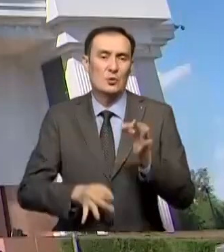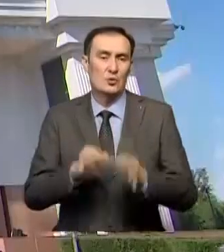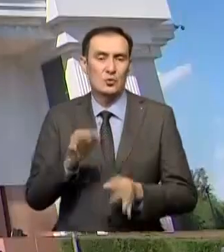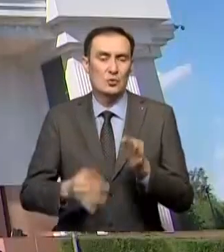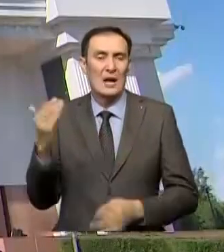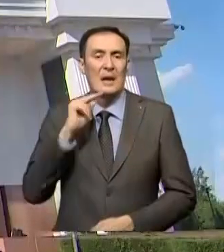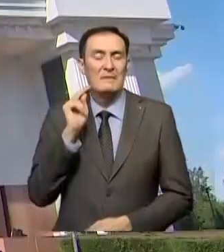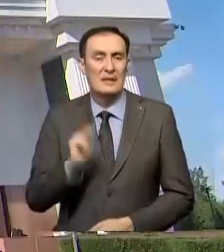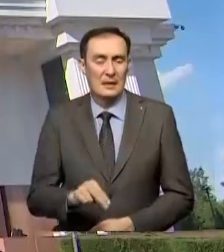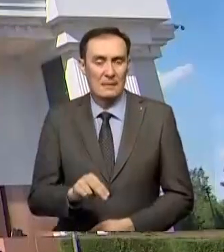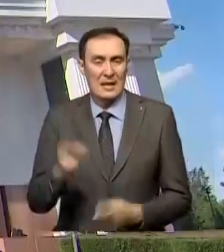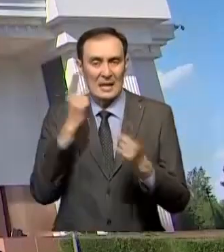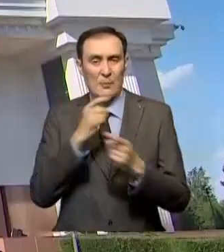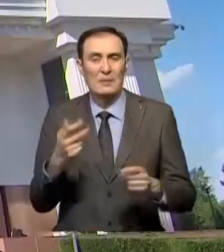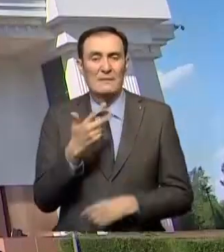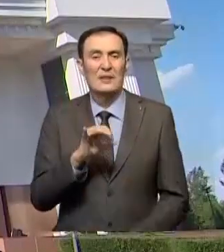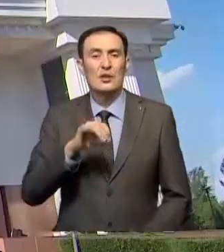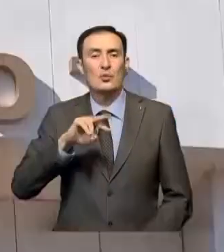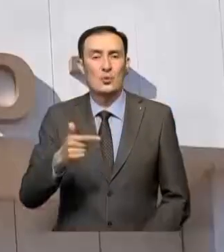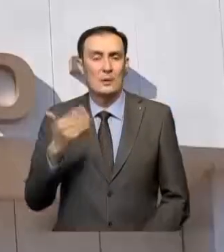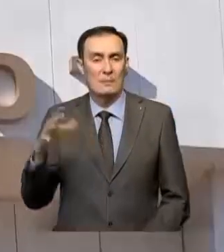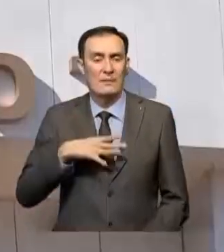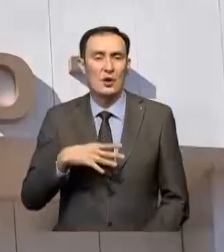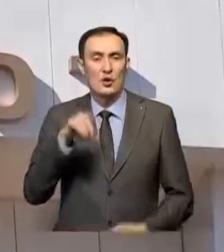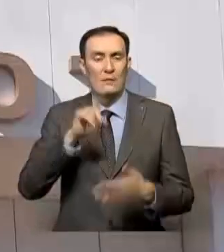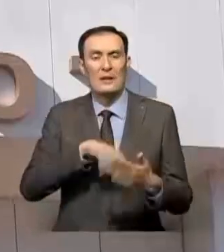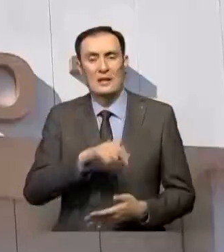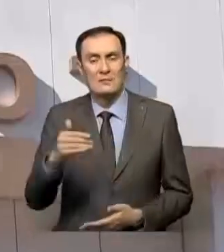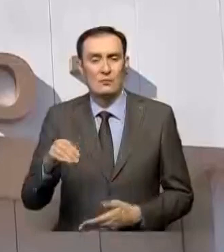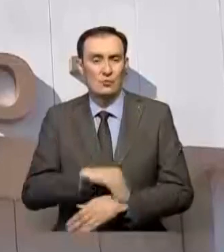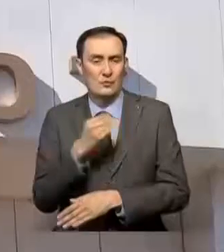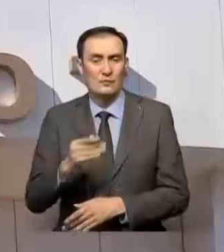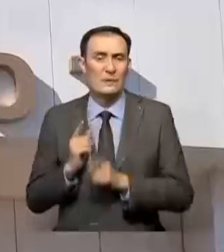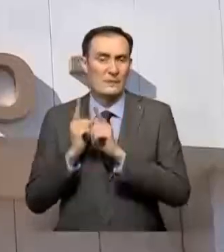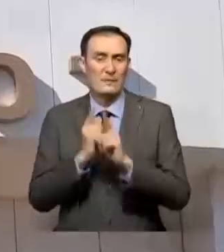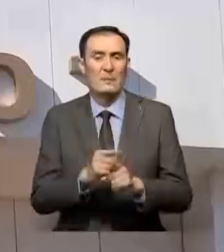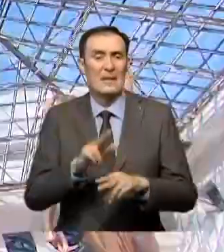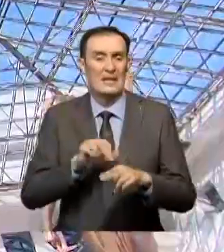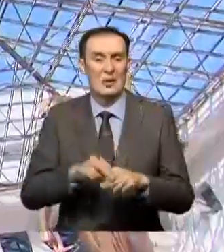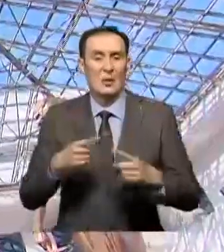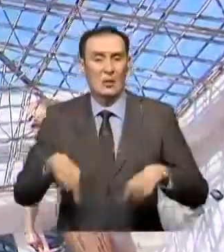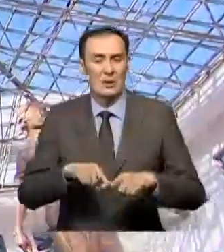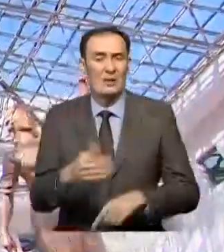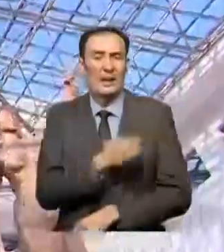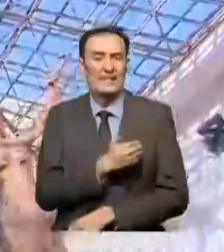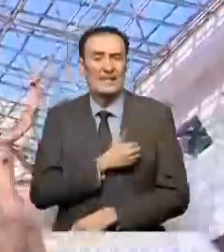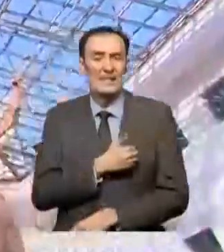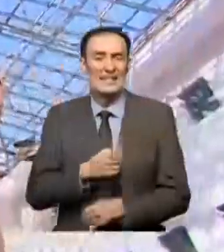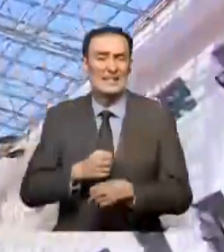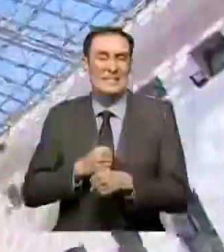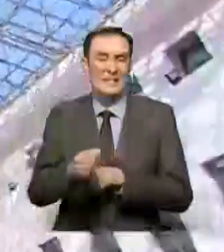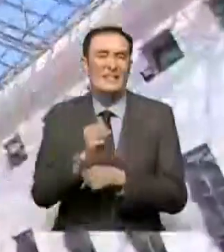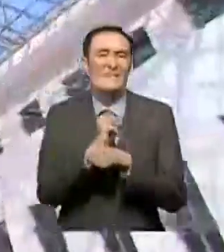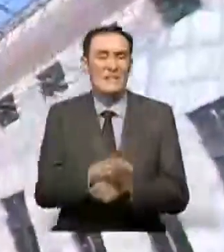сторона обвинения. Напомню, в июле Марат Айтенов и его доверенные лица в сопровождении сотрудников правоохранительных органов пытались